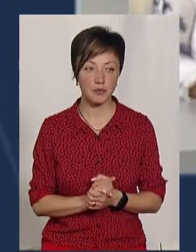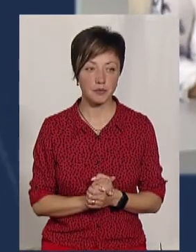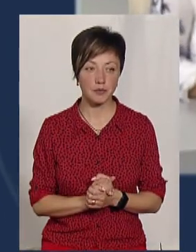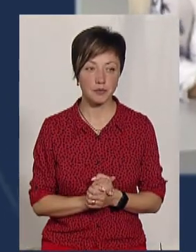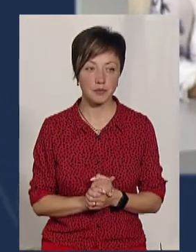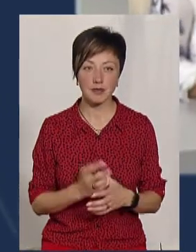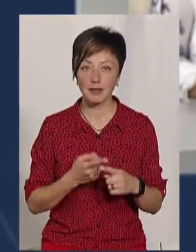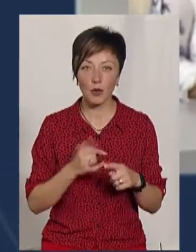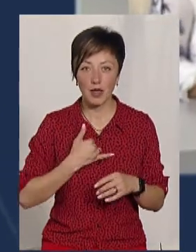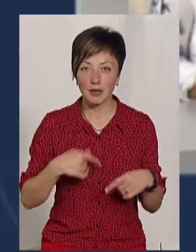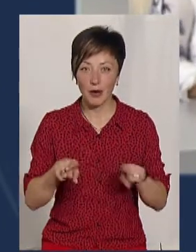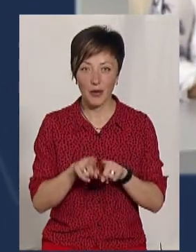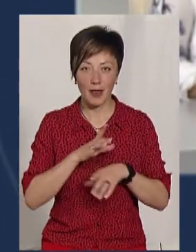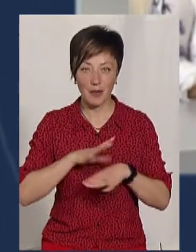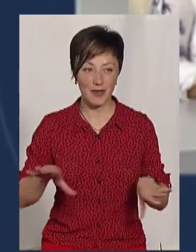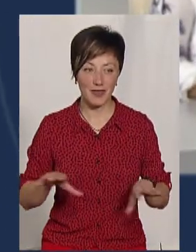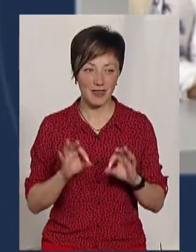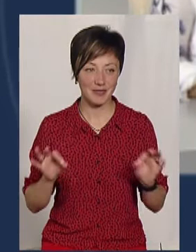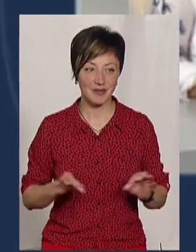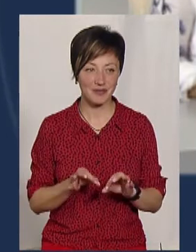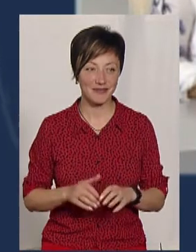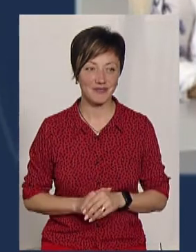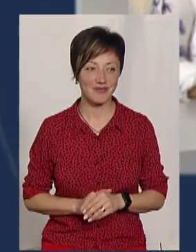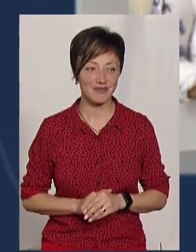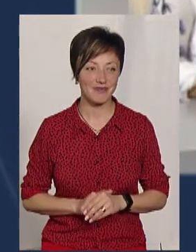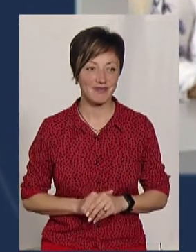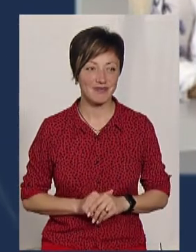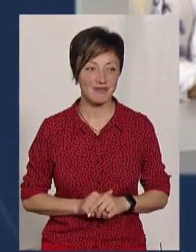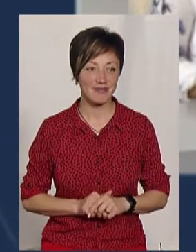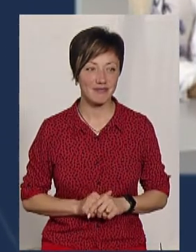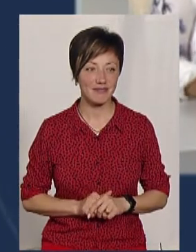в випадку це такого не буває, взагалі, тільки транспорт